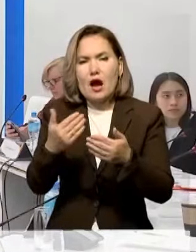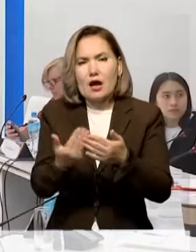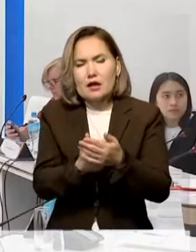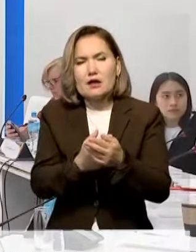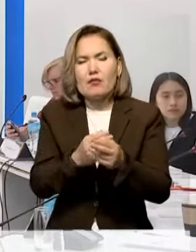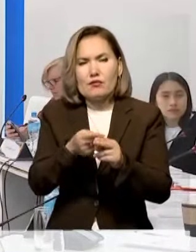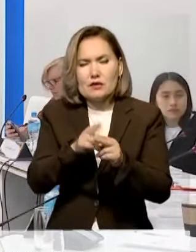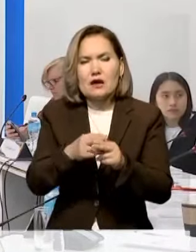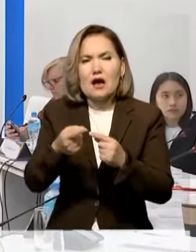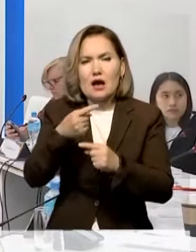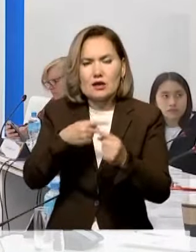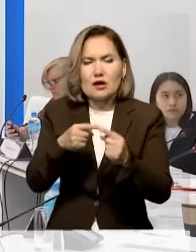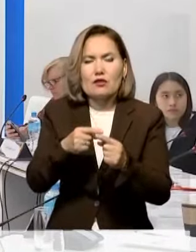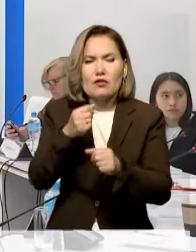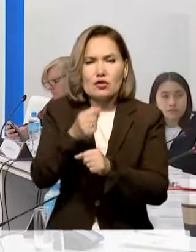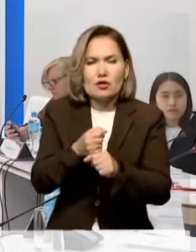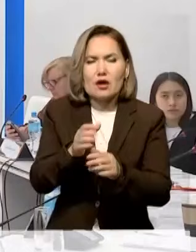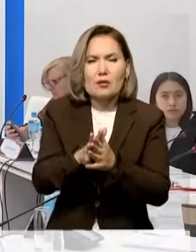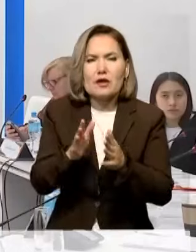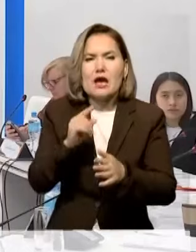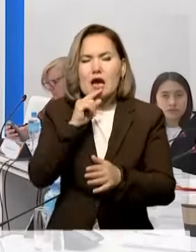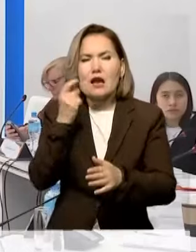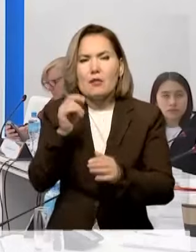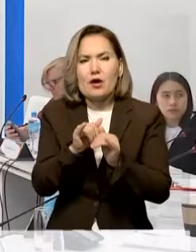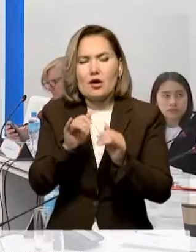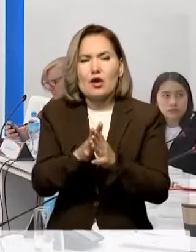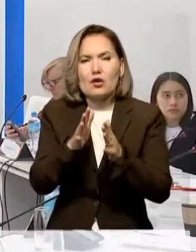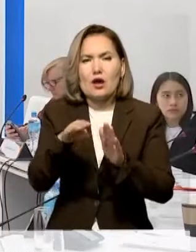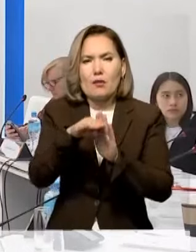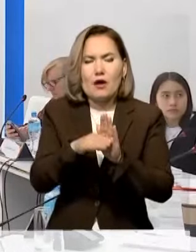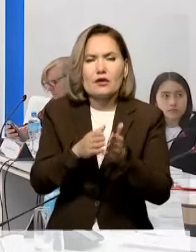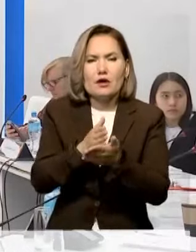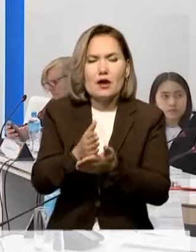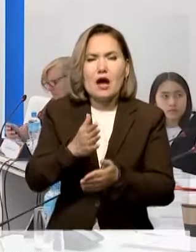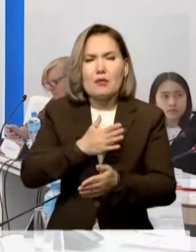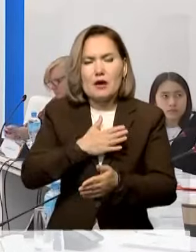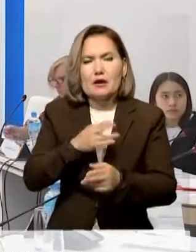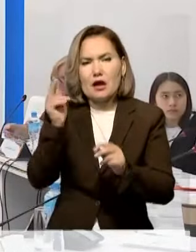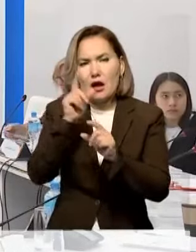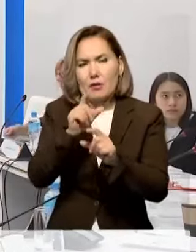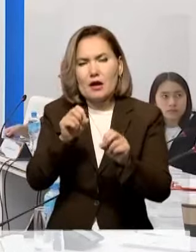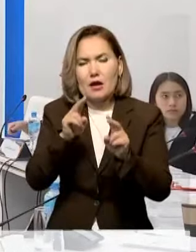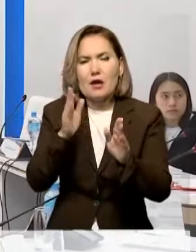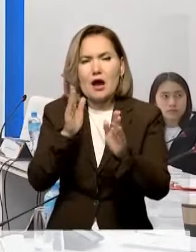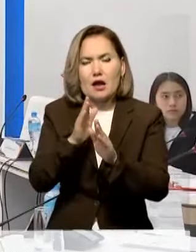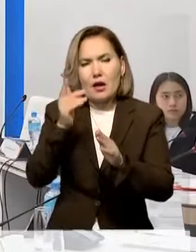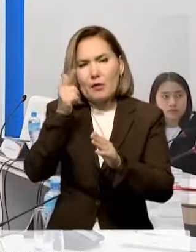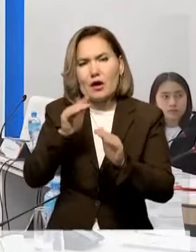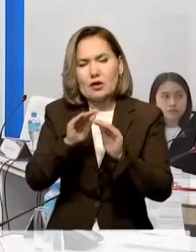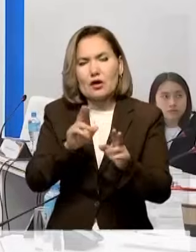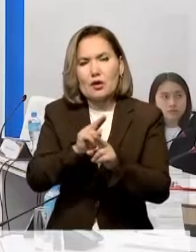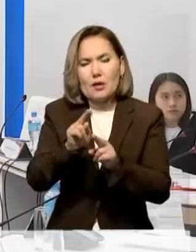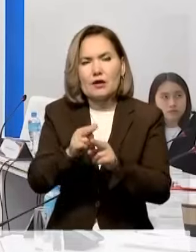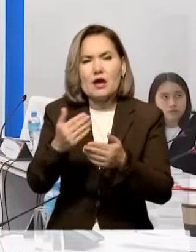өңдеуге болады. Бұл да экономиканың дамуына үлес қоса алатын әлеуеті жоғары бағыт. Үшіншіден, біздің білім ордаларында экологиялық сауаттылықты